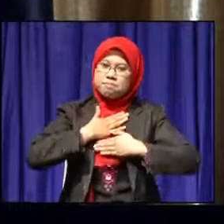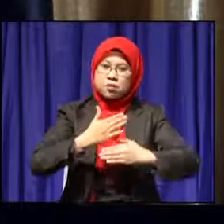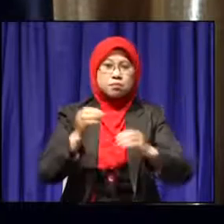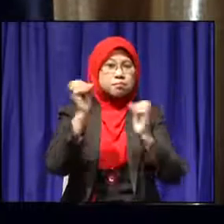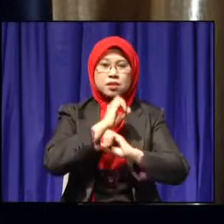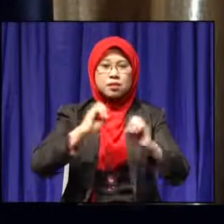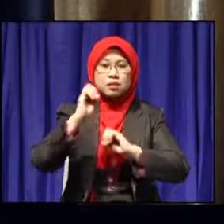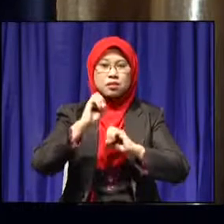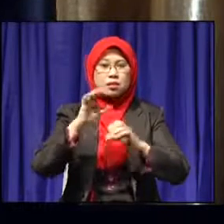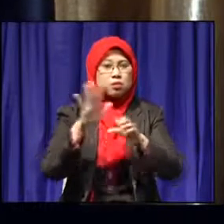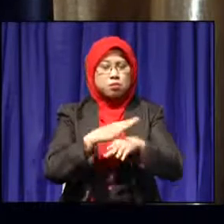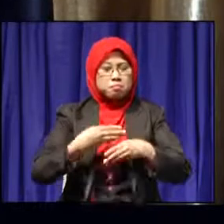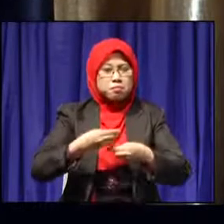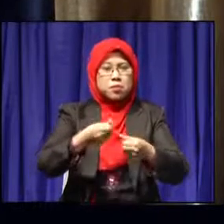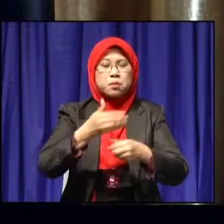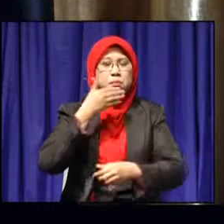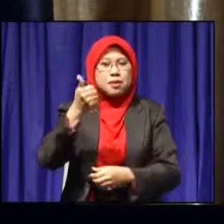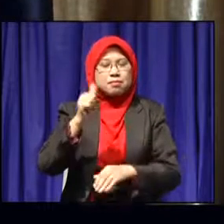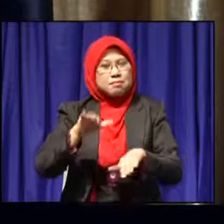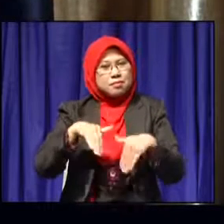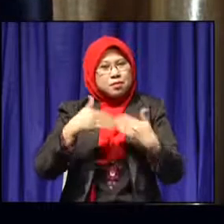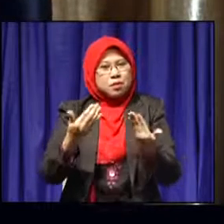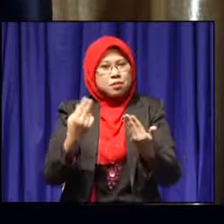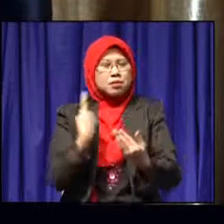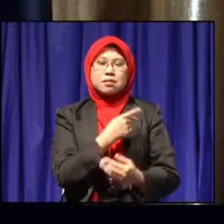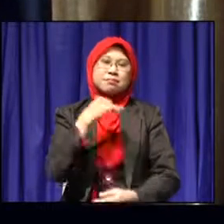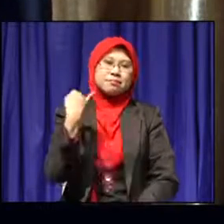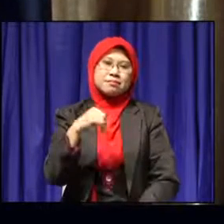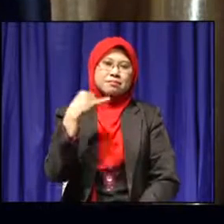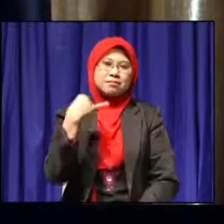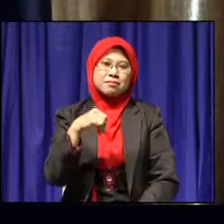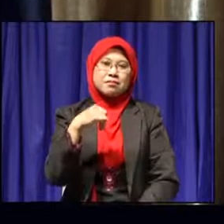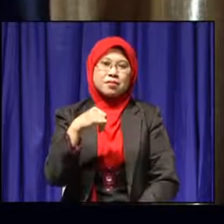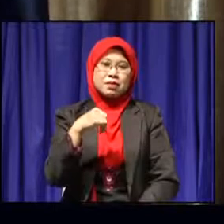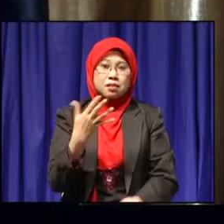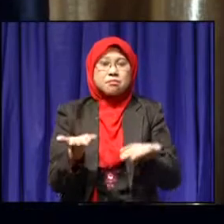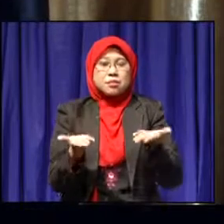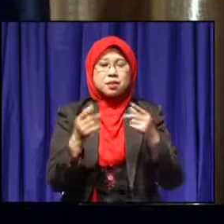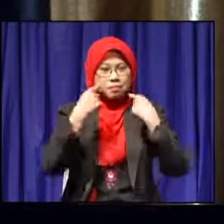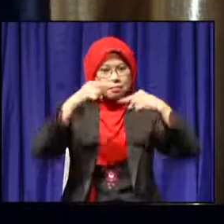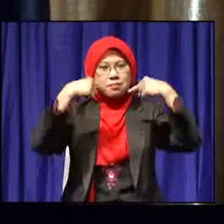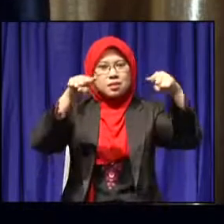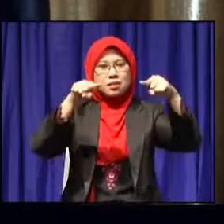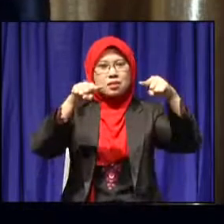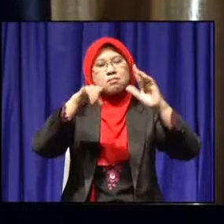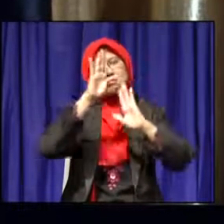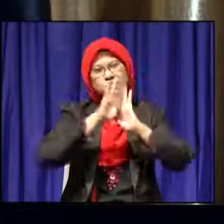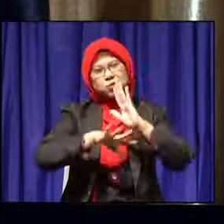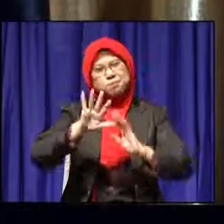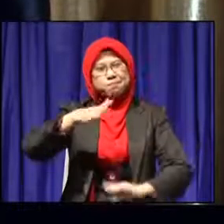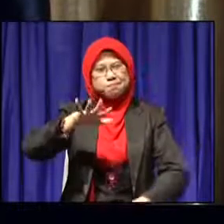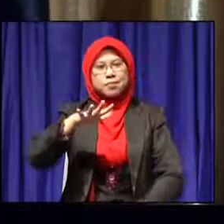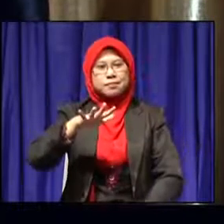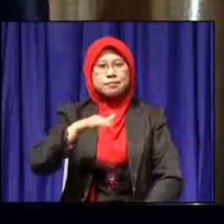dengan cukup episode make kita tidak karena makin kejayaan to akan menjadi kuranglah jadi